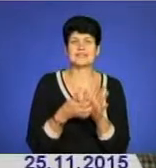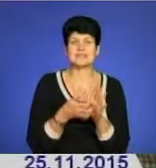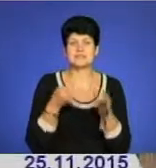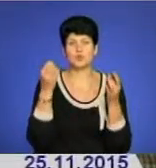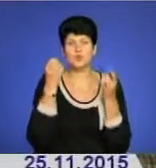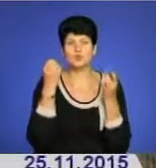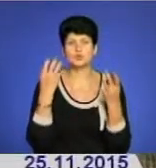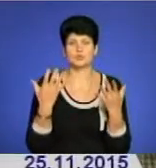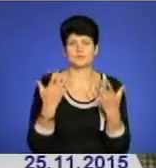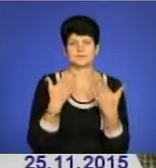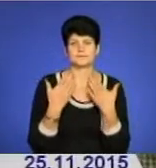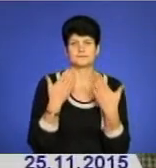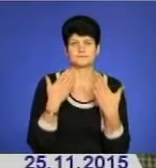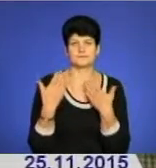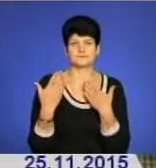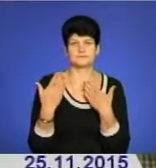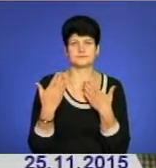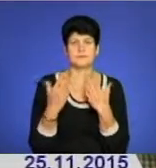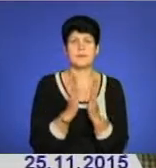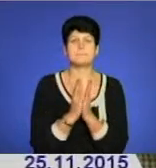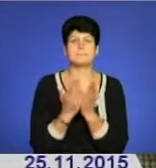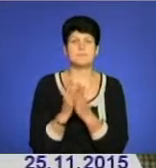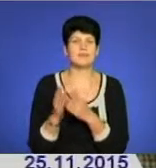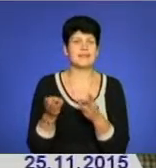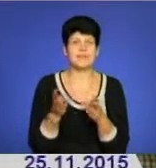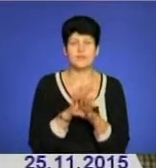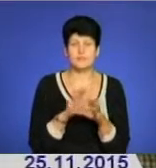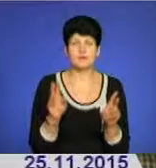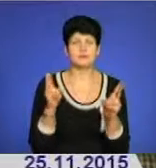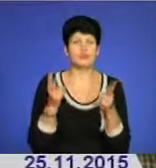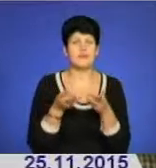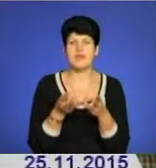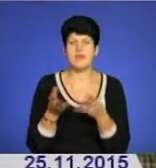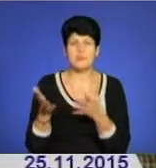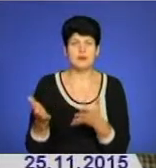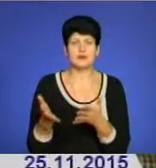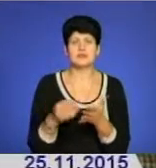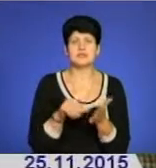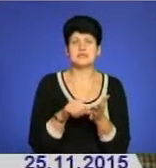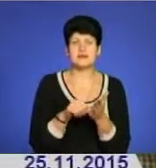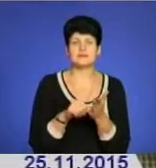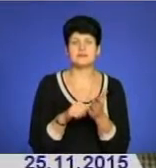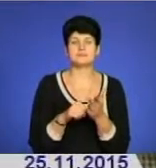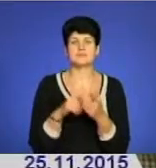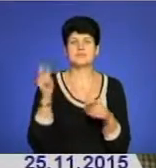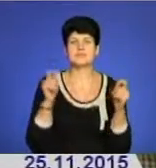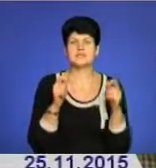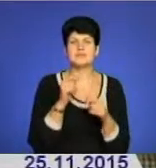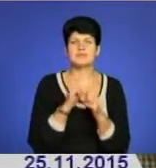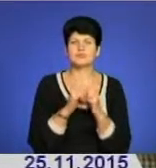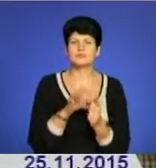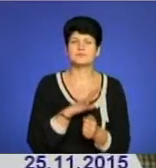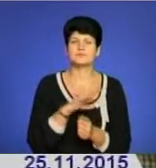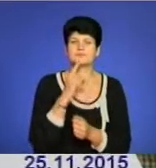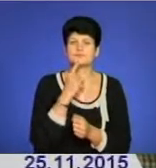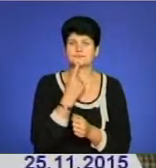культурного продукту, культурного спілкування. Бібліотеки не опалюються, клуби не опалюються, і представити фестиваль часто складно